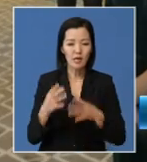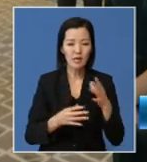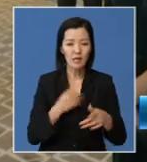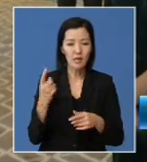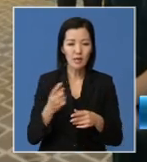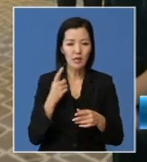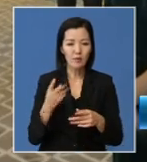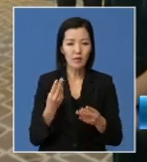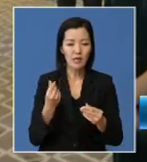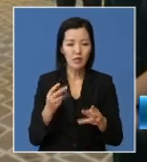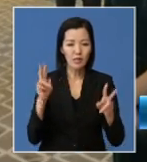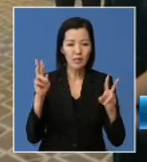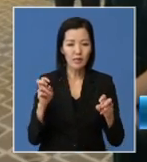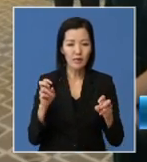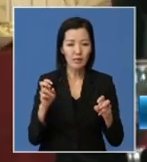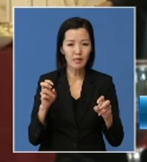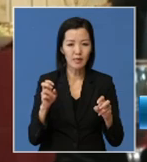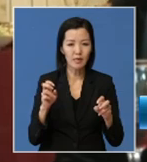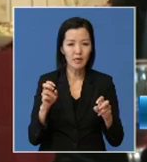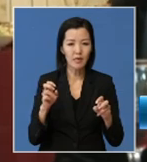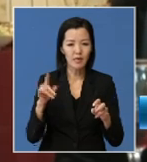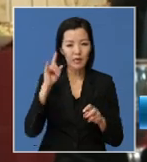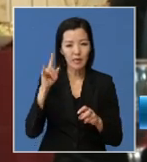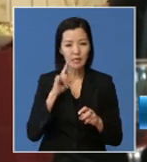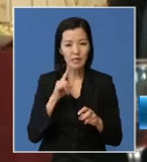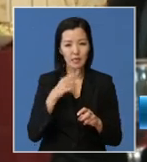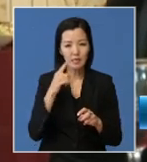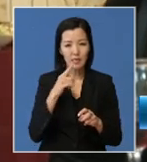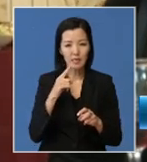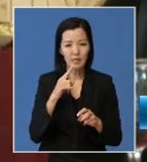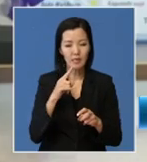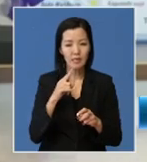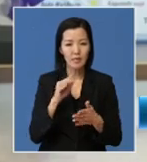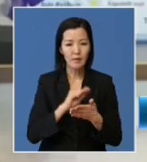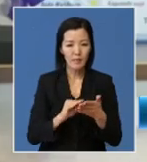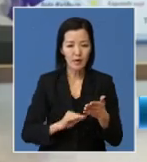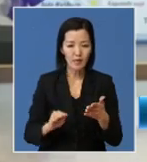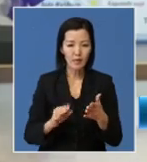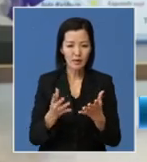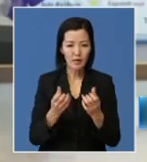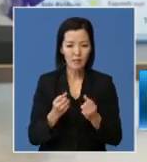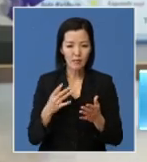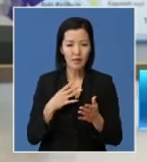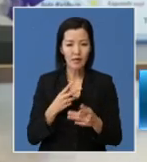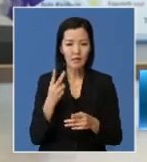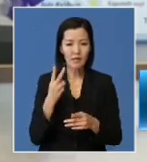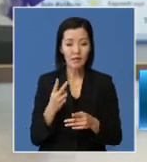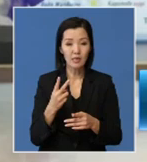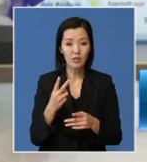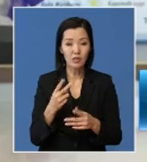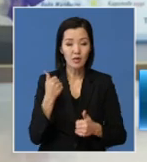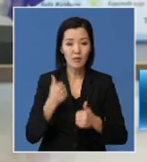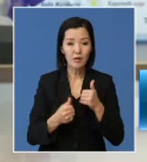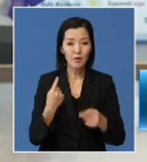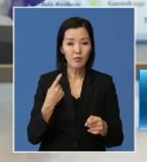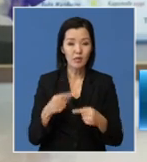құқық қаржы тақырыптарында жасалған қазақ тіліндегі материалдар қабылданған. Біз еркін сөз шығармашылық байқауының басты ерекшелігі, бұл жерде